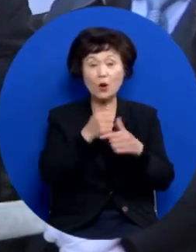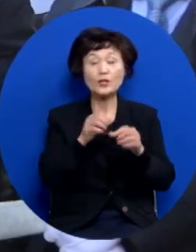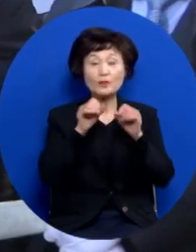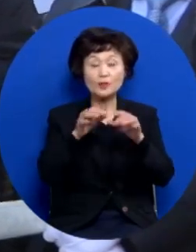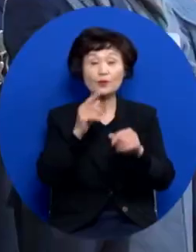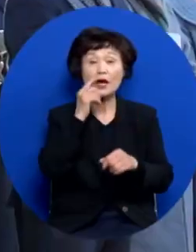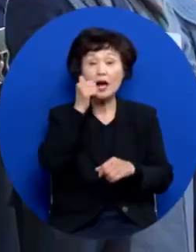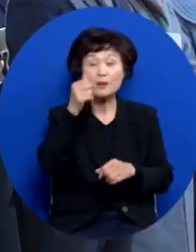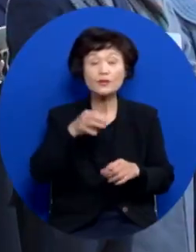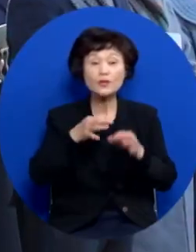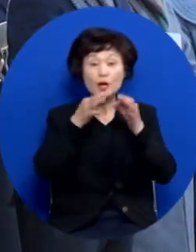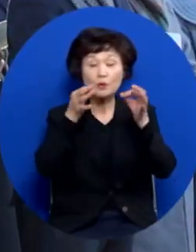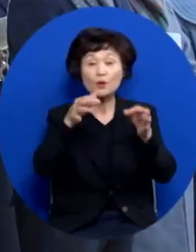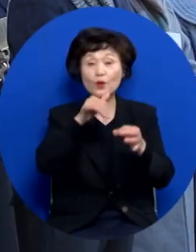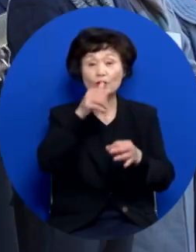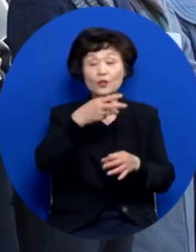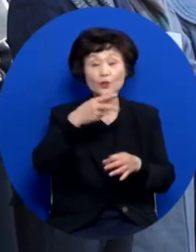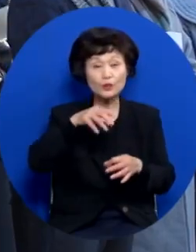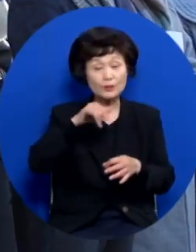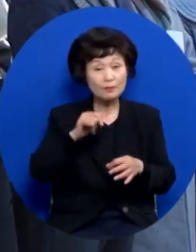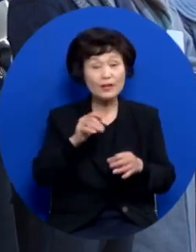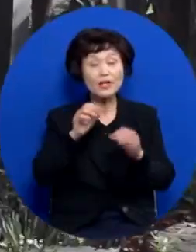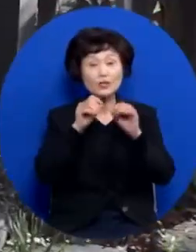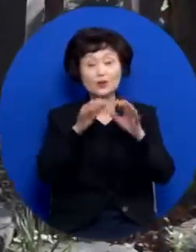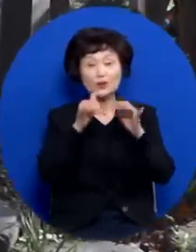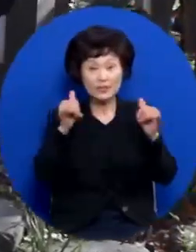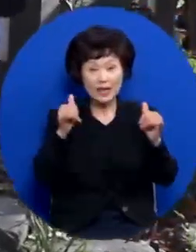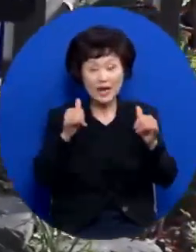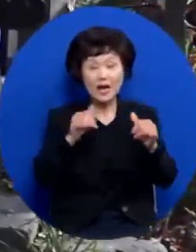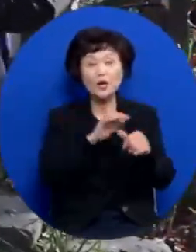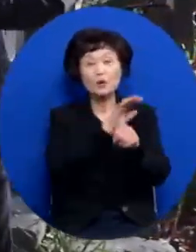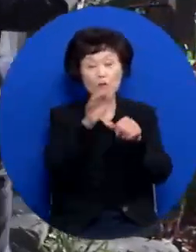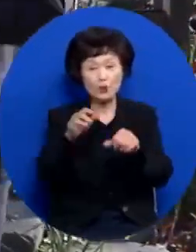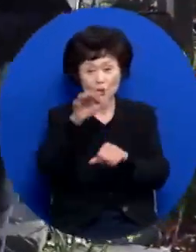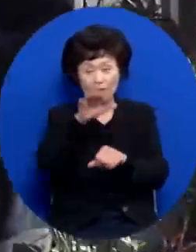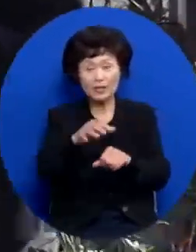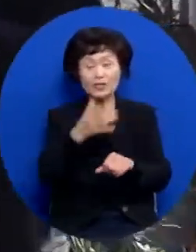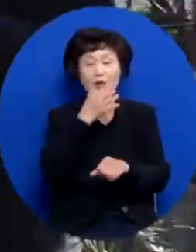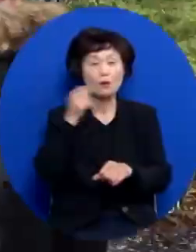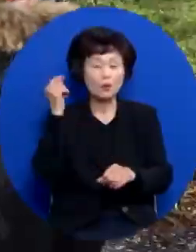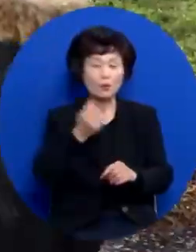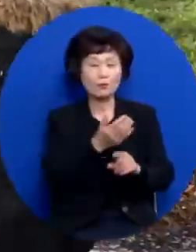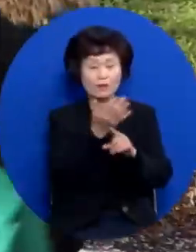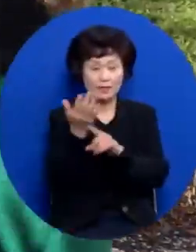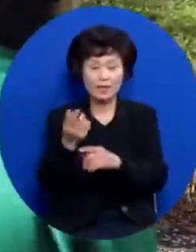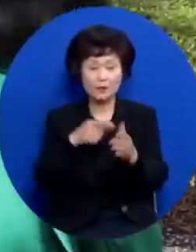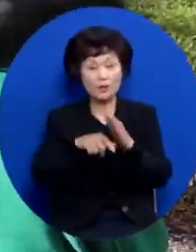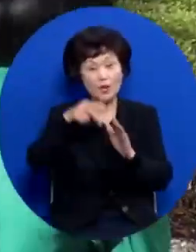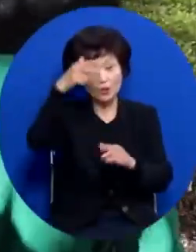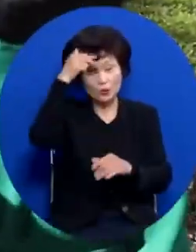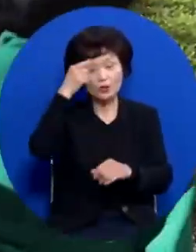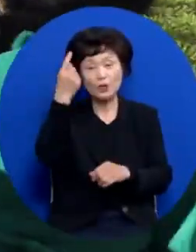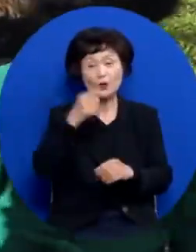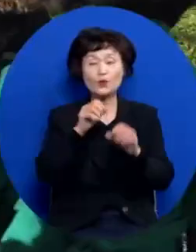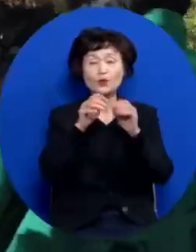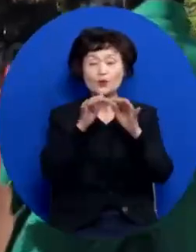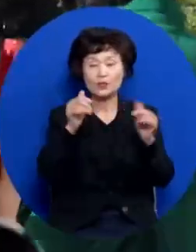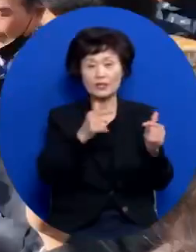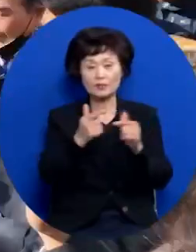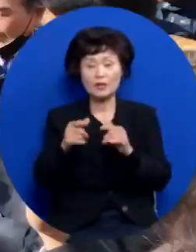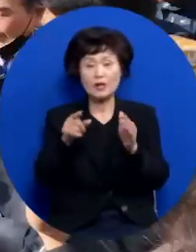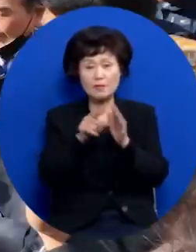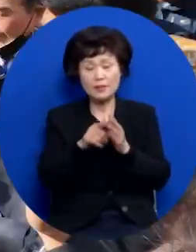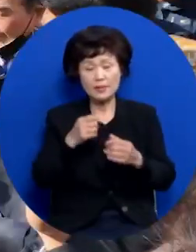아버지라 불리는 유진배 선교사와 서서평 선교사의 묘역에서 복음을 전하기 위해 조선 땅에 온 선교사들과 신앙을